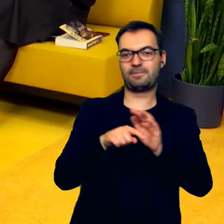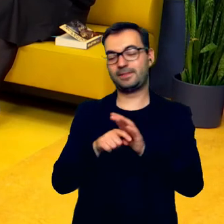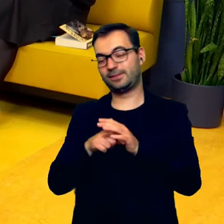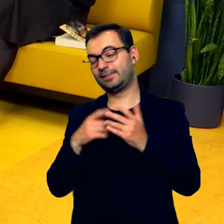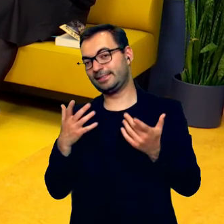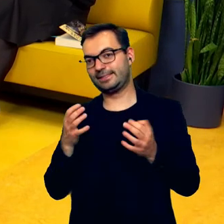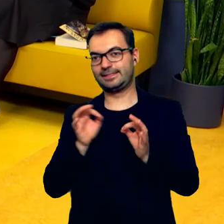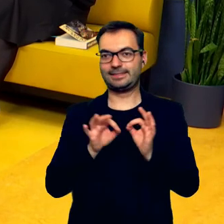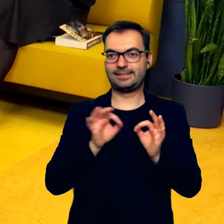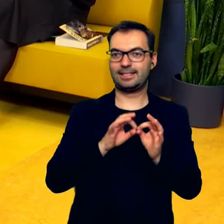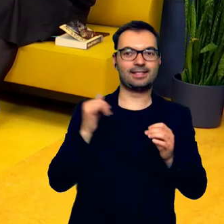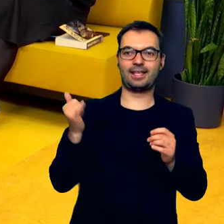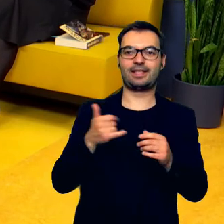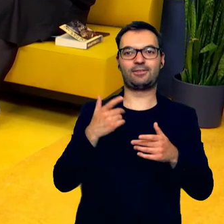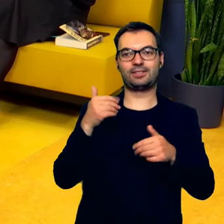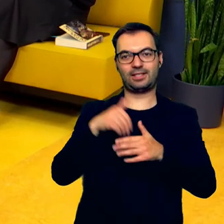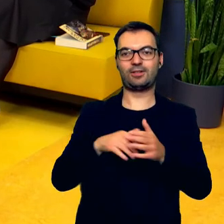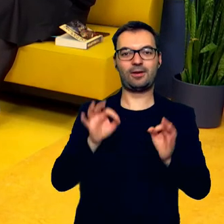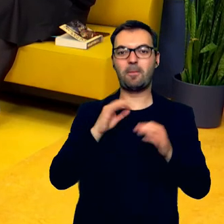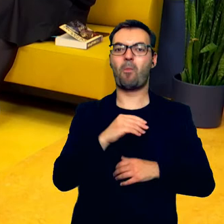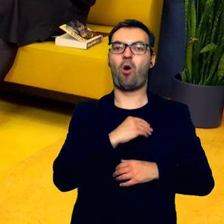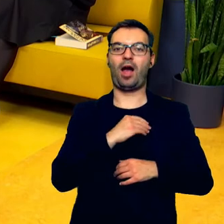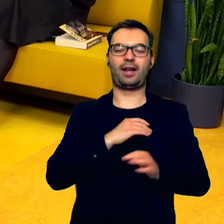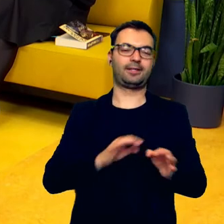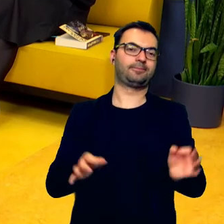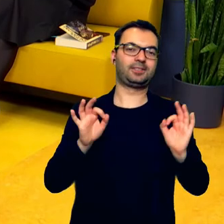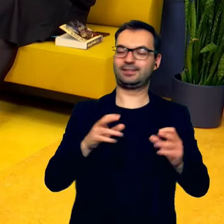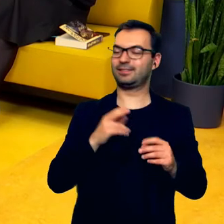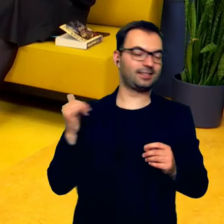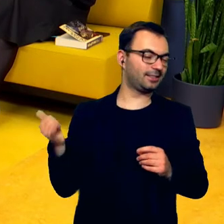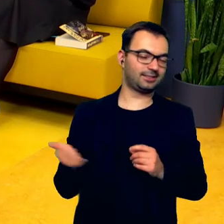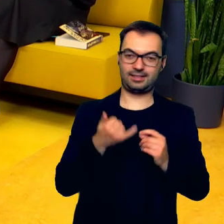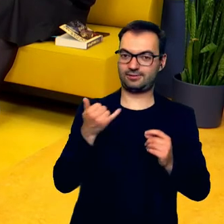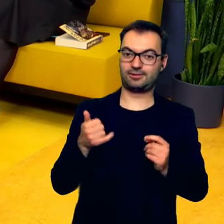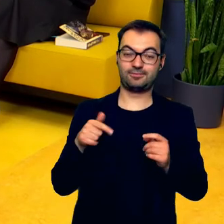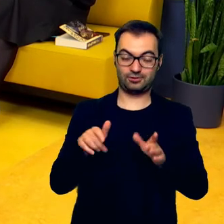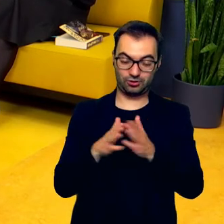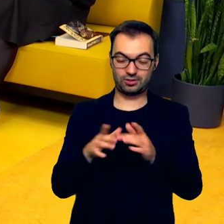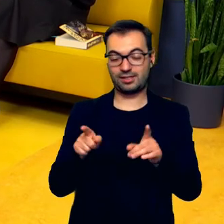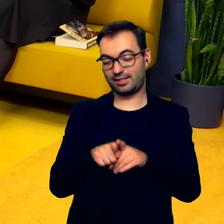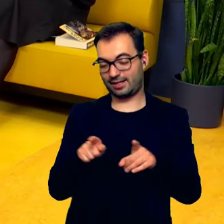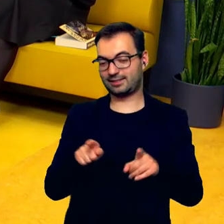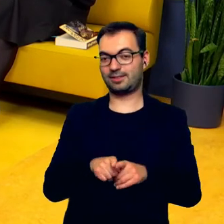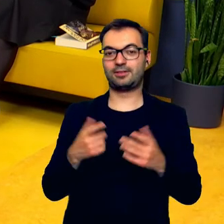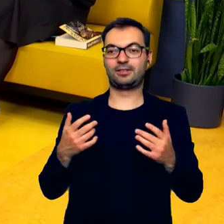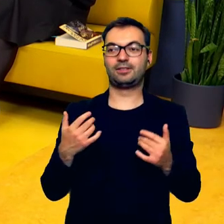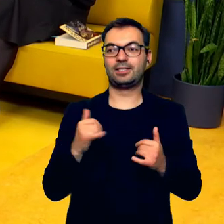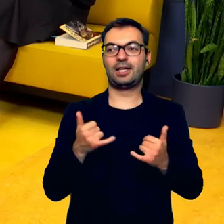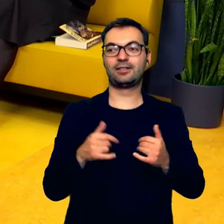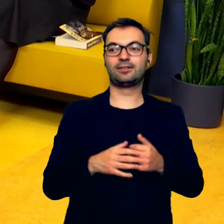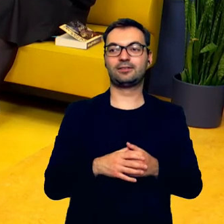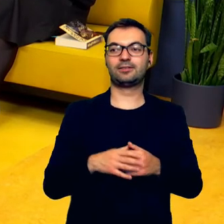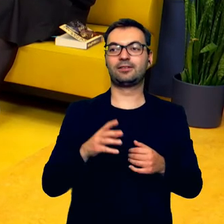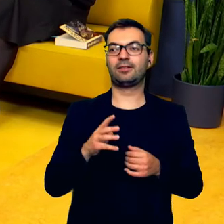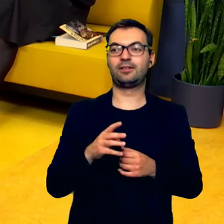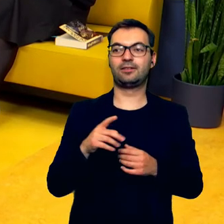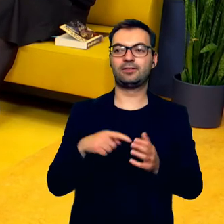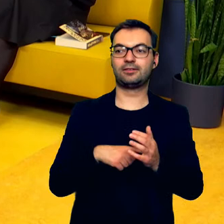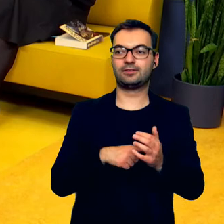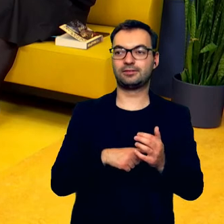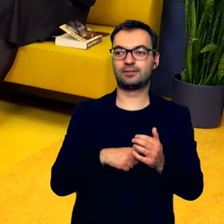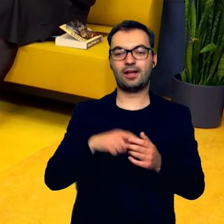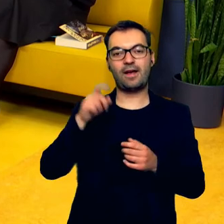i też nie zawsze postępują moralnie i etycznie. Tak też jest w tej książce oczywiście. Kiedy